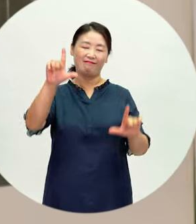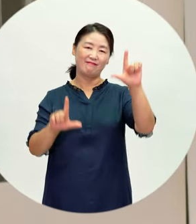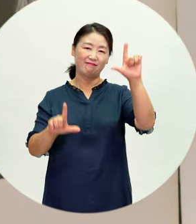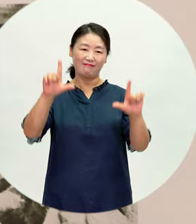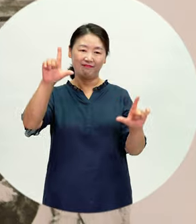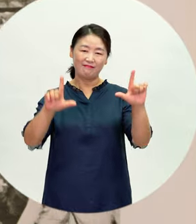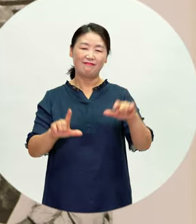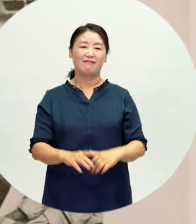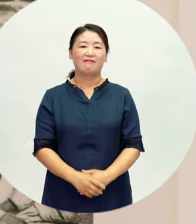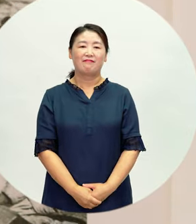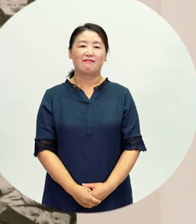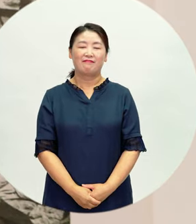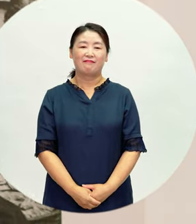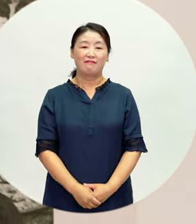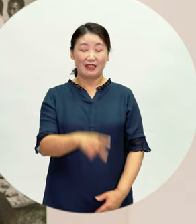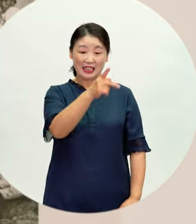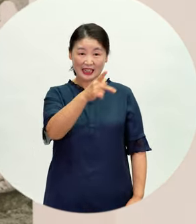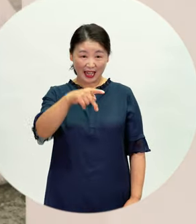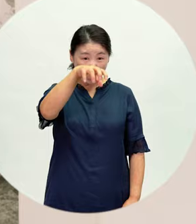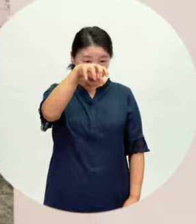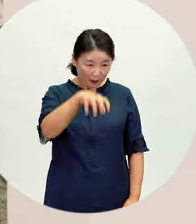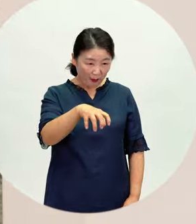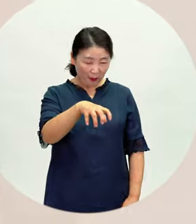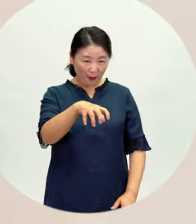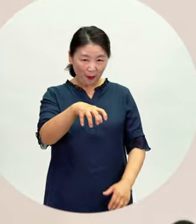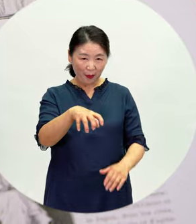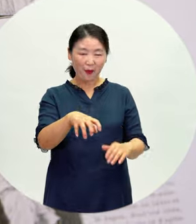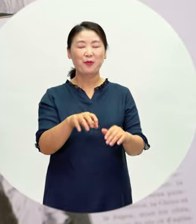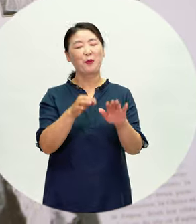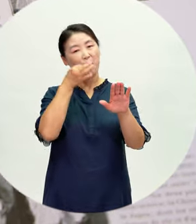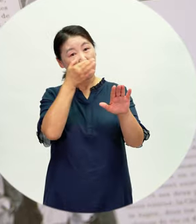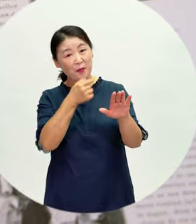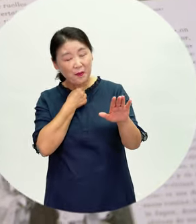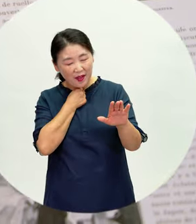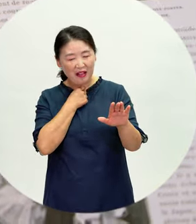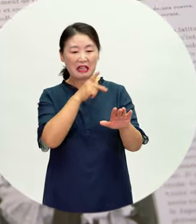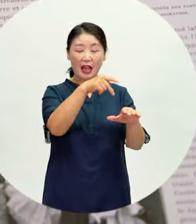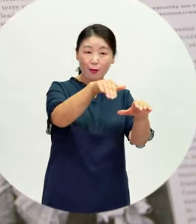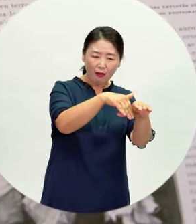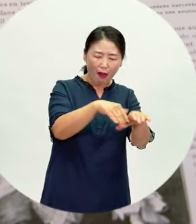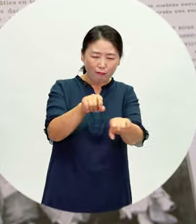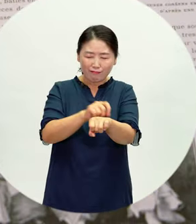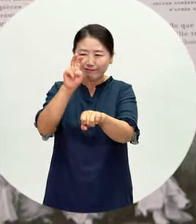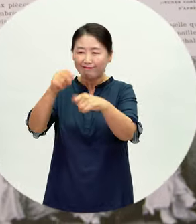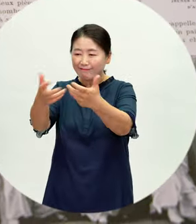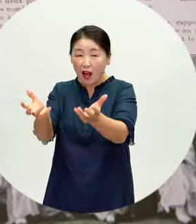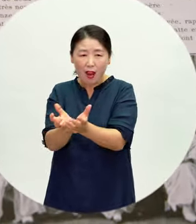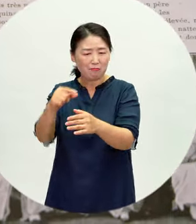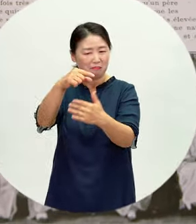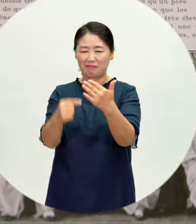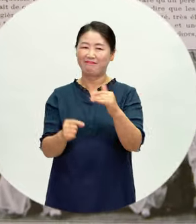자체였습니다. 더 K-존을 통해서 보여주고 싶었던 바는 K-컬처가 비단 어떤 특정 그룹이나 특정